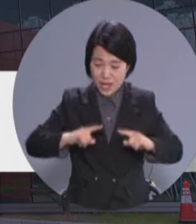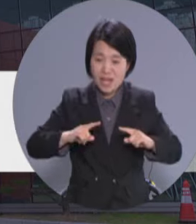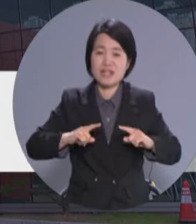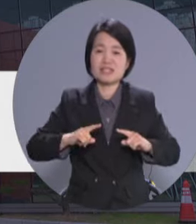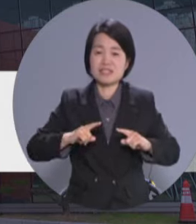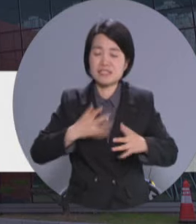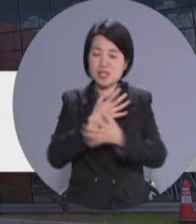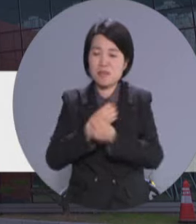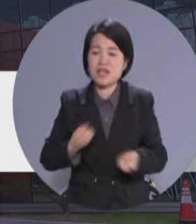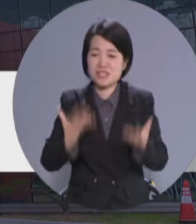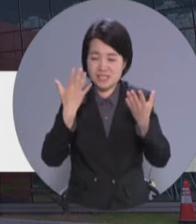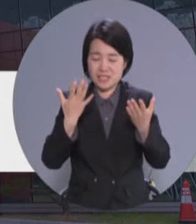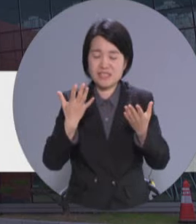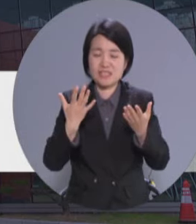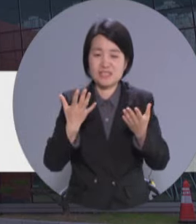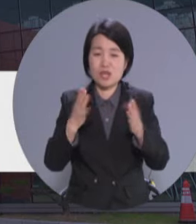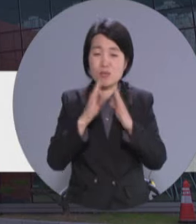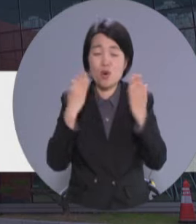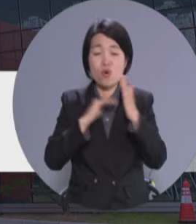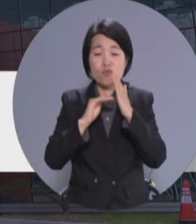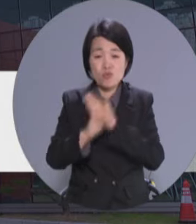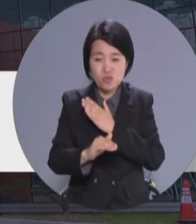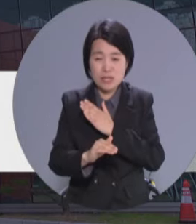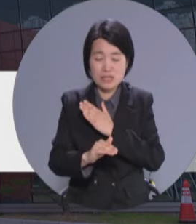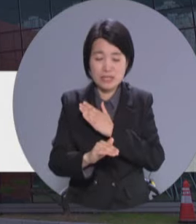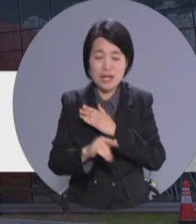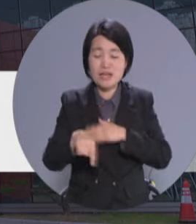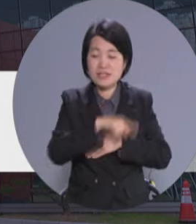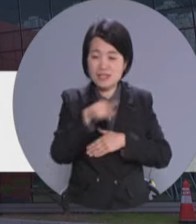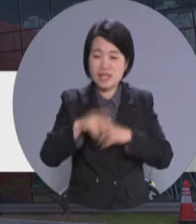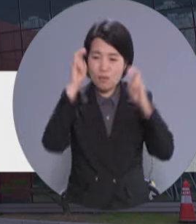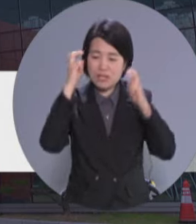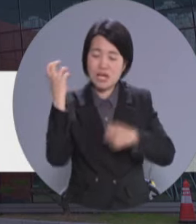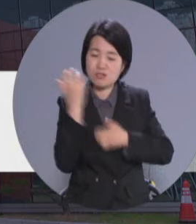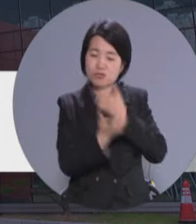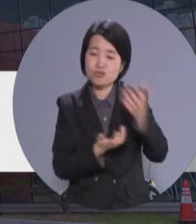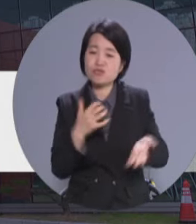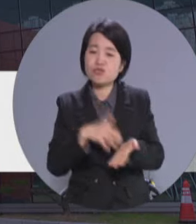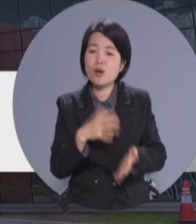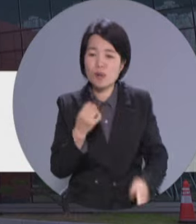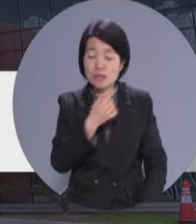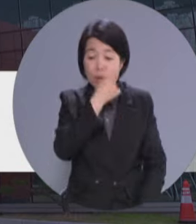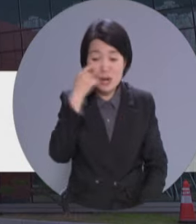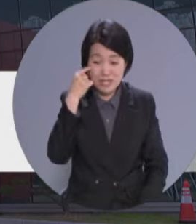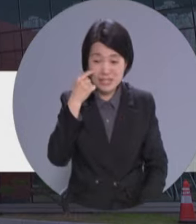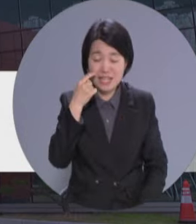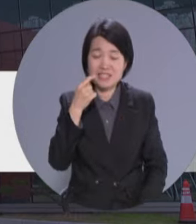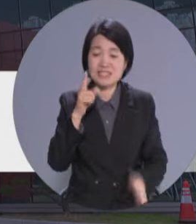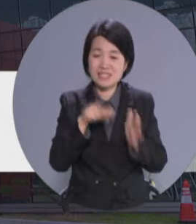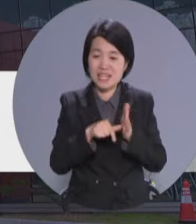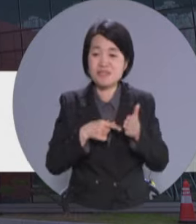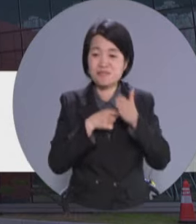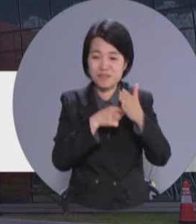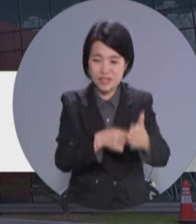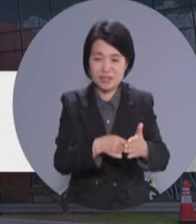있는 예타 면제 추진을 위해 기업 수요를 확정하는 절차에 착수했습니다. 최우식 기자가